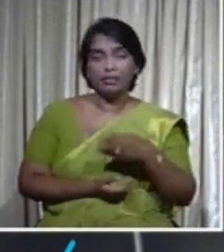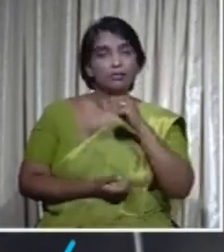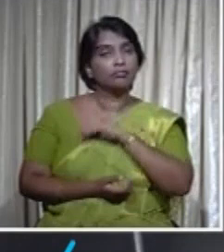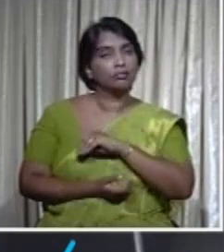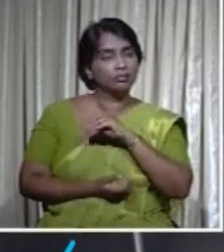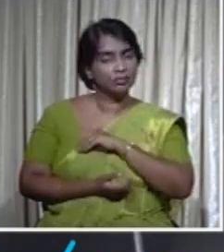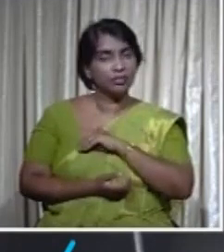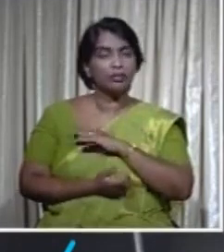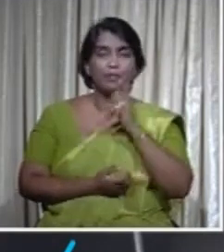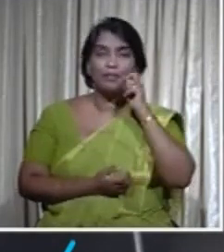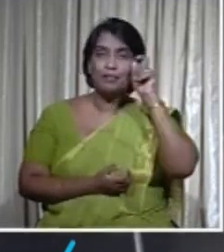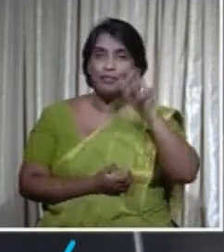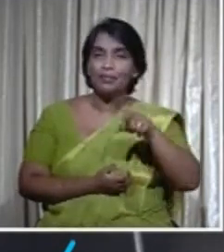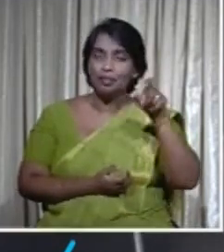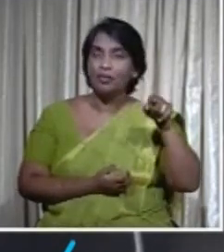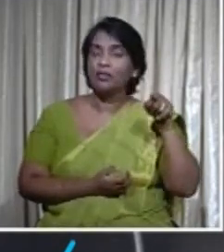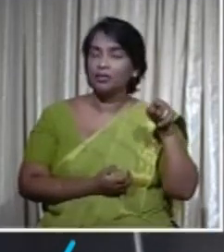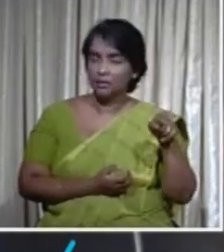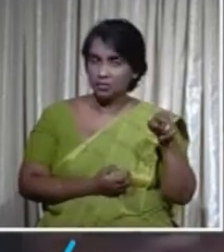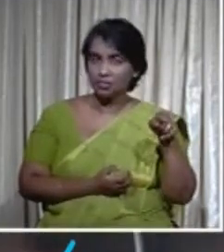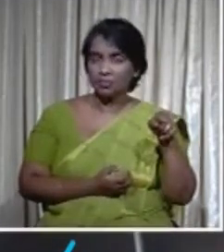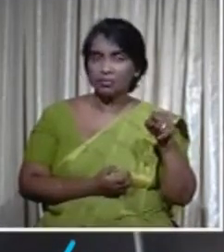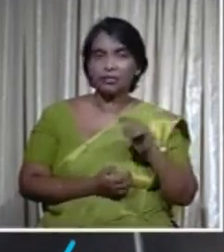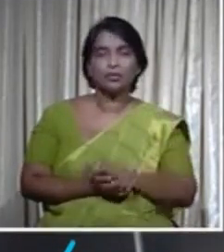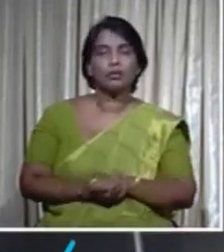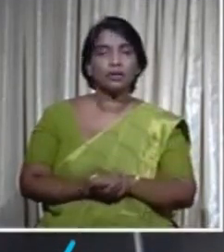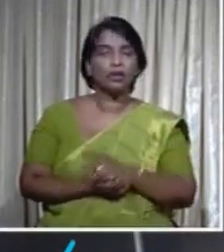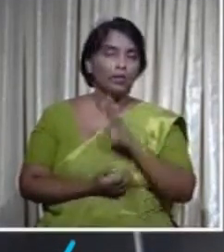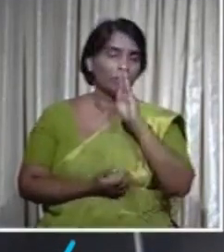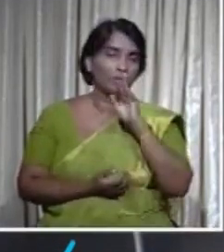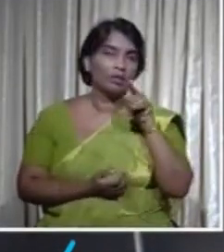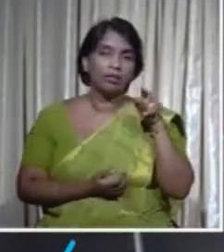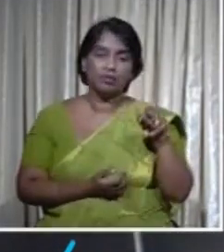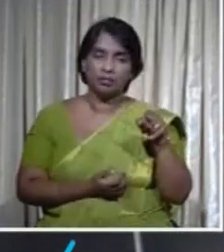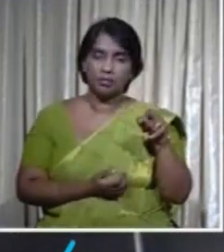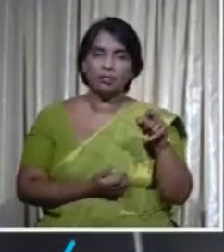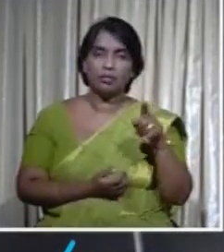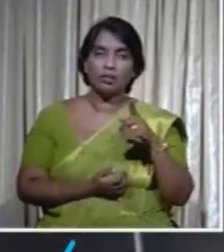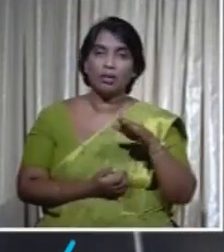சாதாரண மக்களுடைய அடிப்படை அதாவது கூலி என்பது கூட்டப்படவில்லை